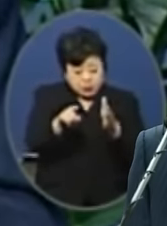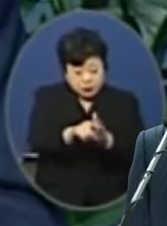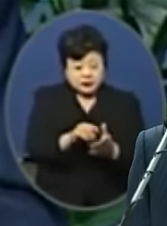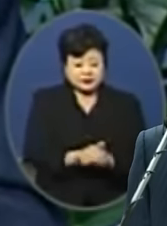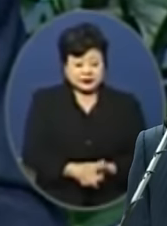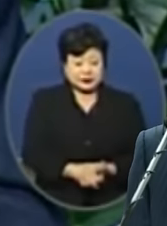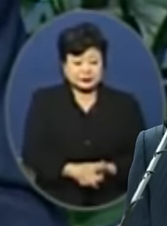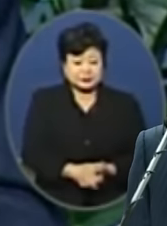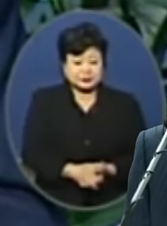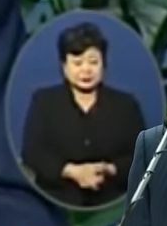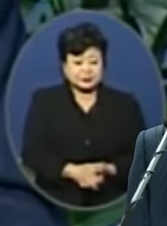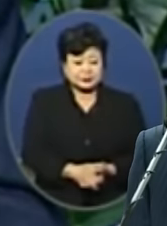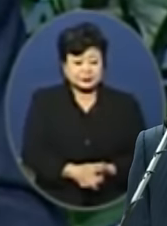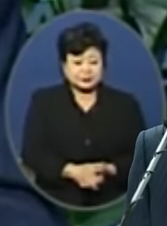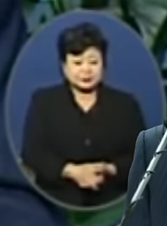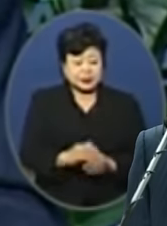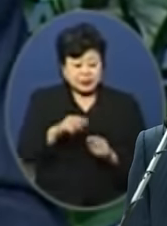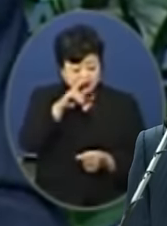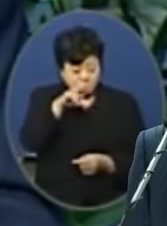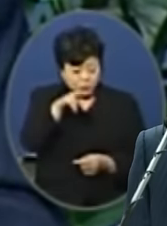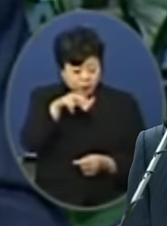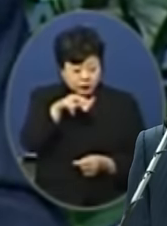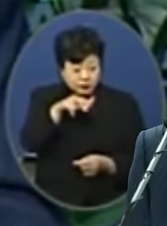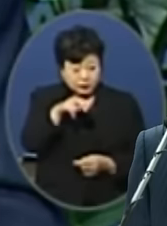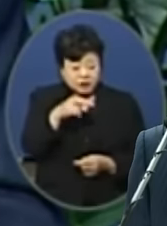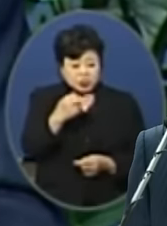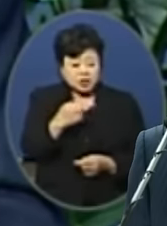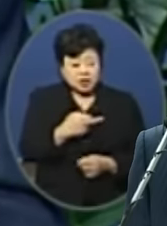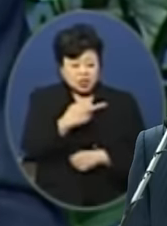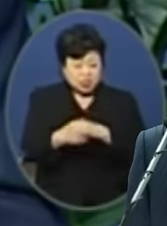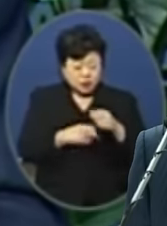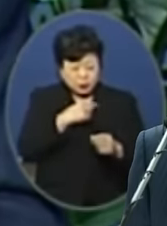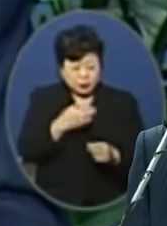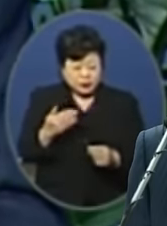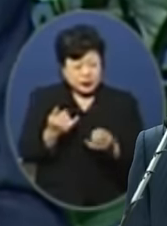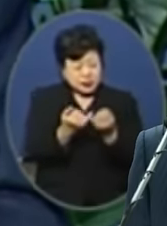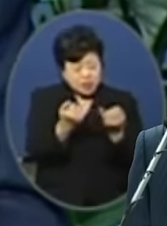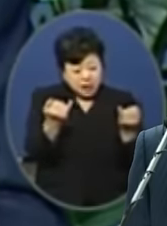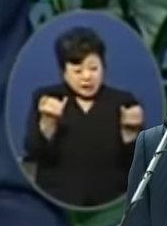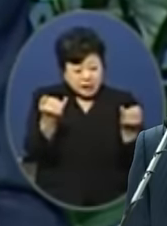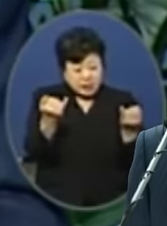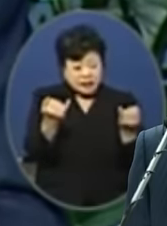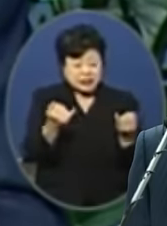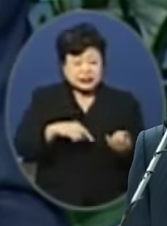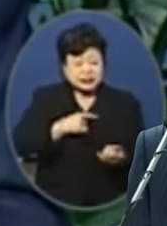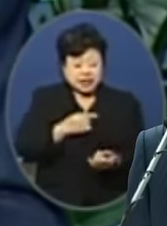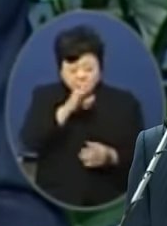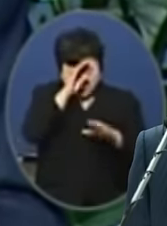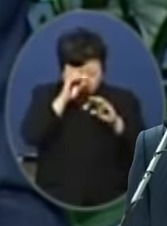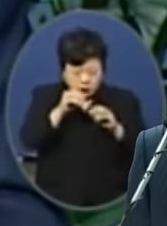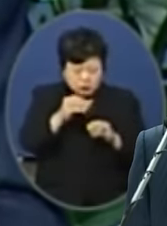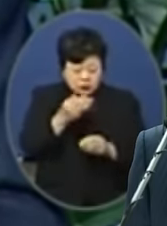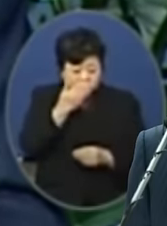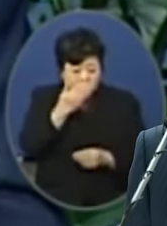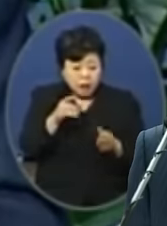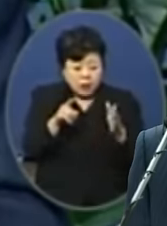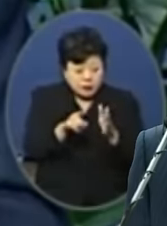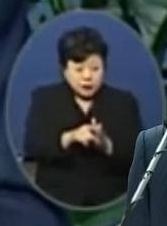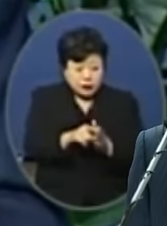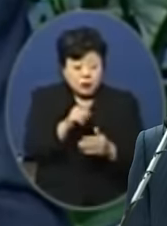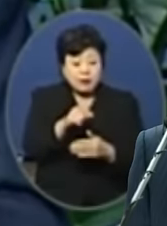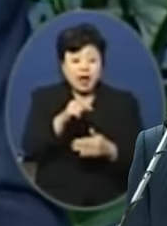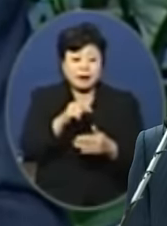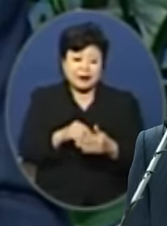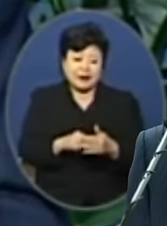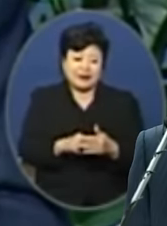믿었습니다. 성경에 보면은 12회를 혈루병 하는 이 여인이 자기가 나을 줄 알고 이제는